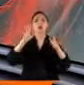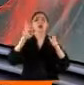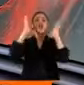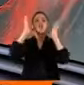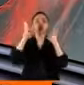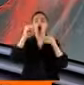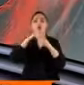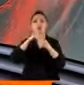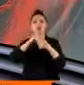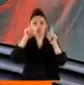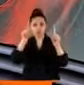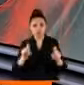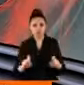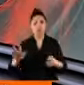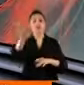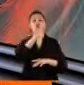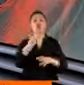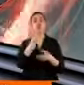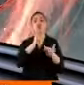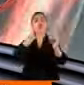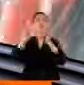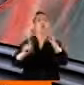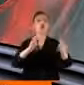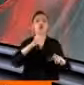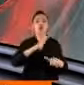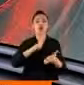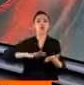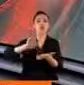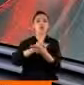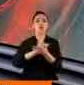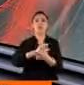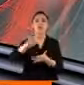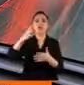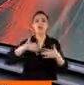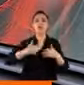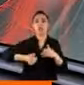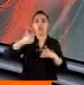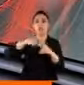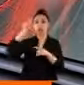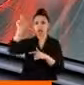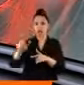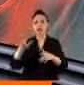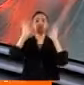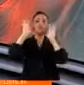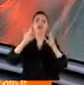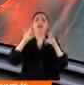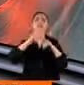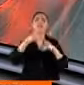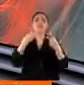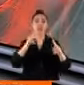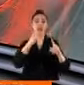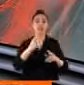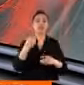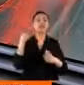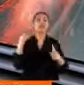kılınacak? Çok soru geldi bu konuyla ilgili maillerimize, sosyal medyadan. Cevabını Fahrettin Koca verdi. Kılınabilir dedi Bakan Koca.